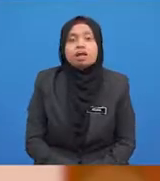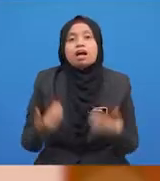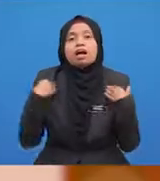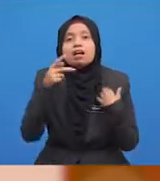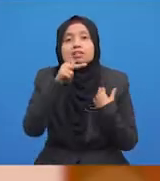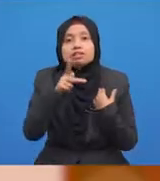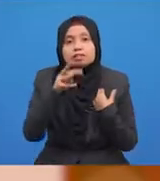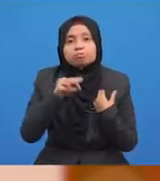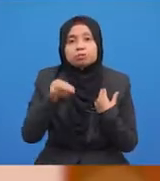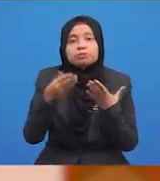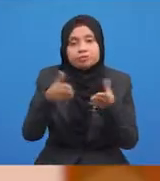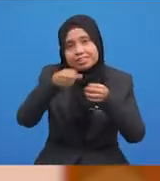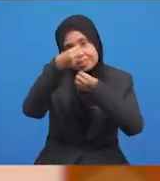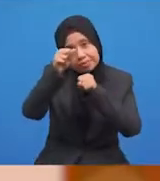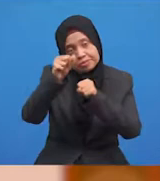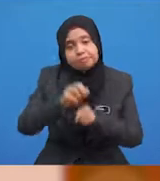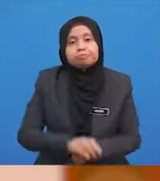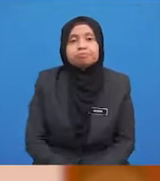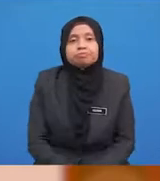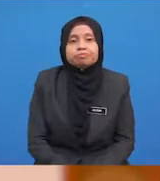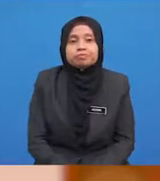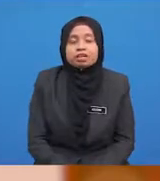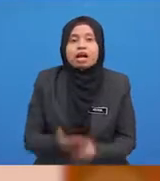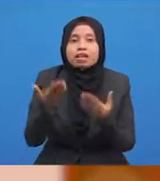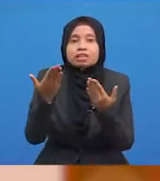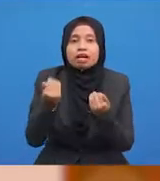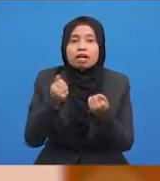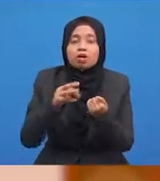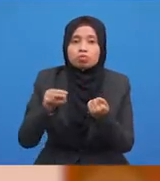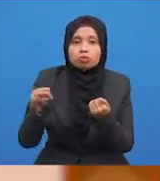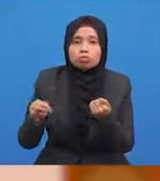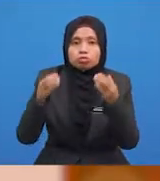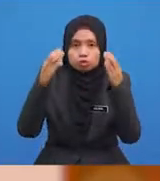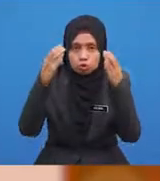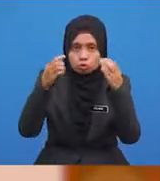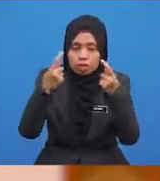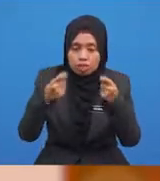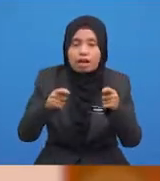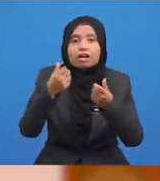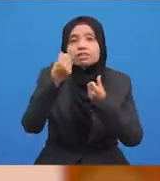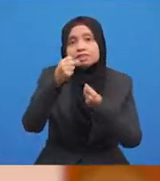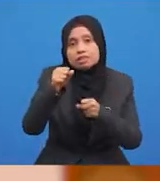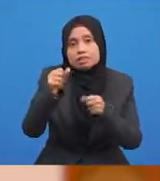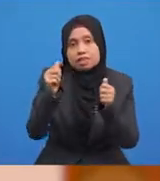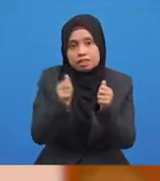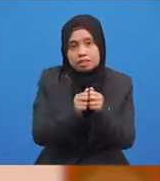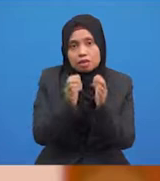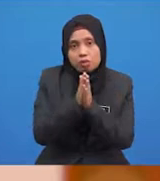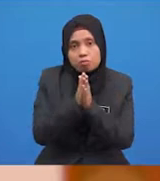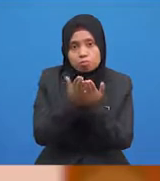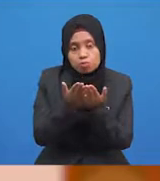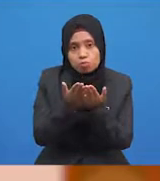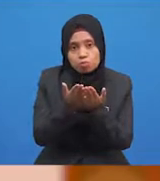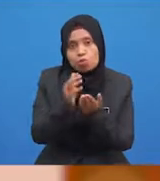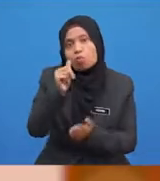Adakah anda semua sudah bersedia? Diharap murid-murid cikgu telah bersedia dengan buku